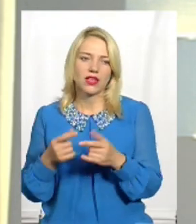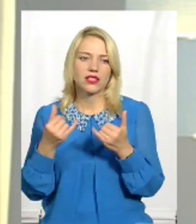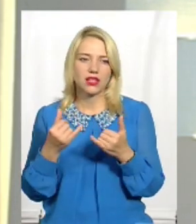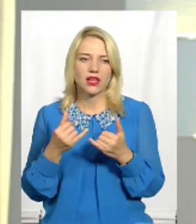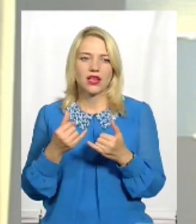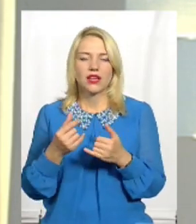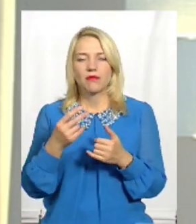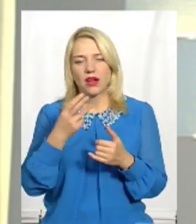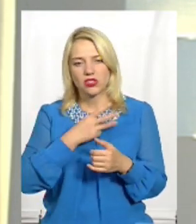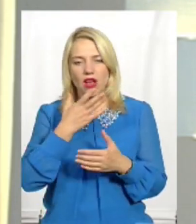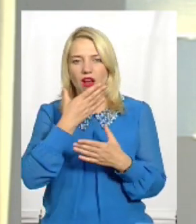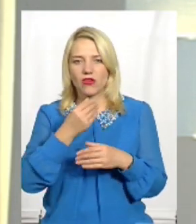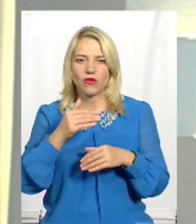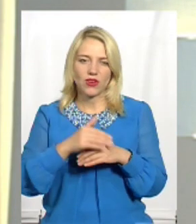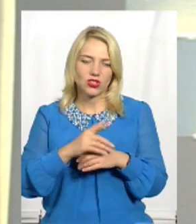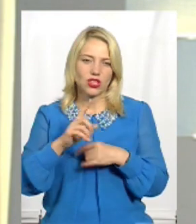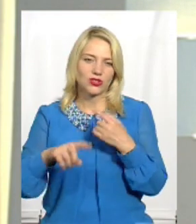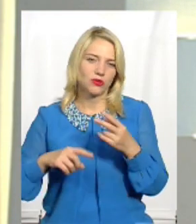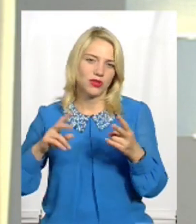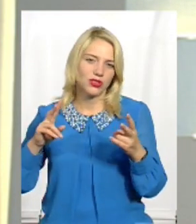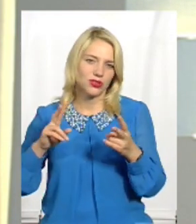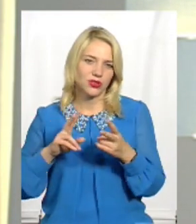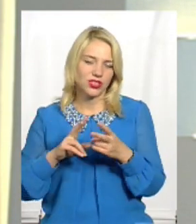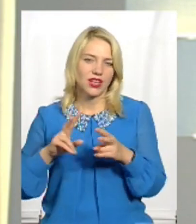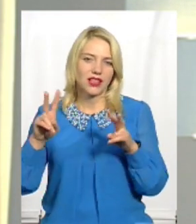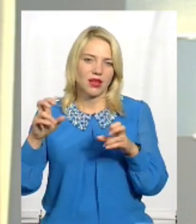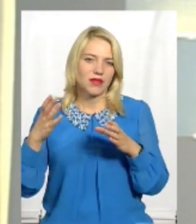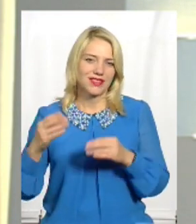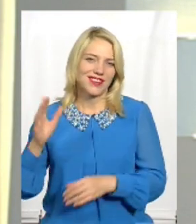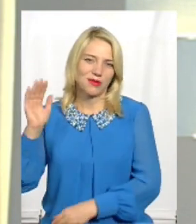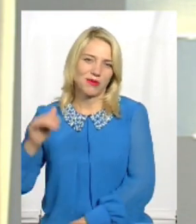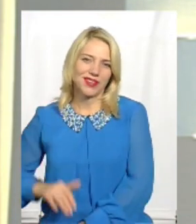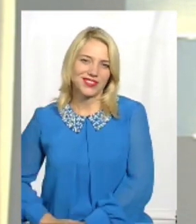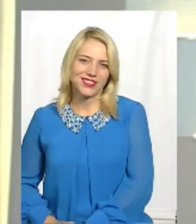Бажаю всім гарного вечора та до зустрічі у наступній темі дня.